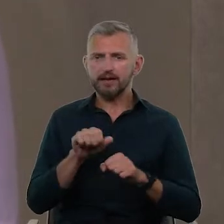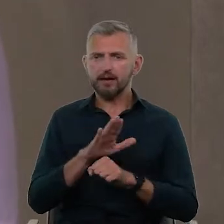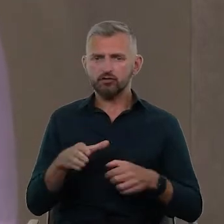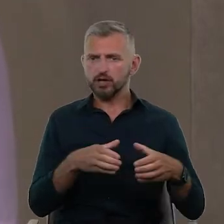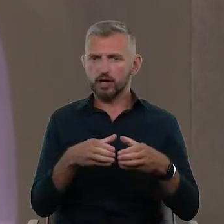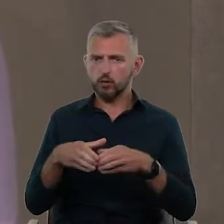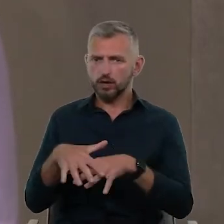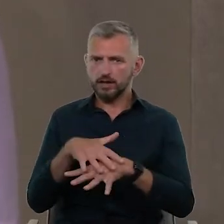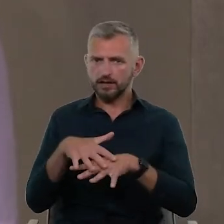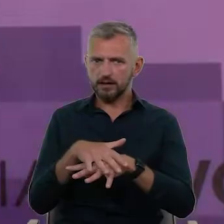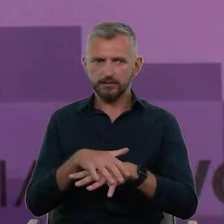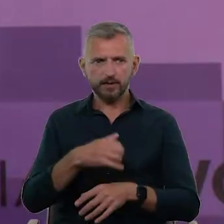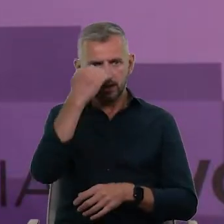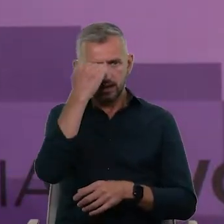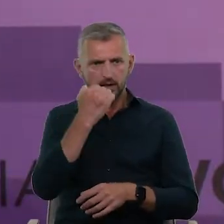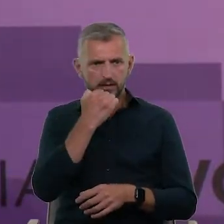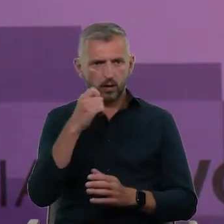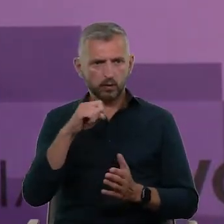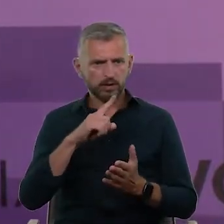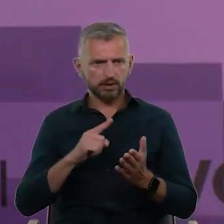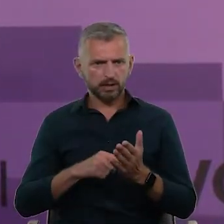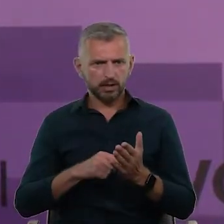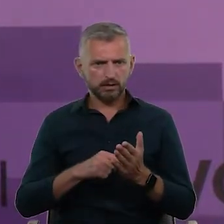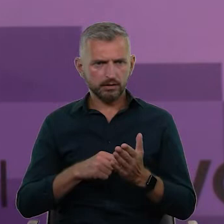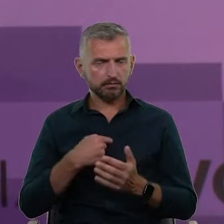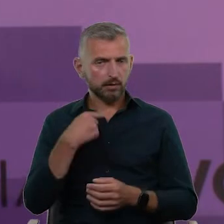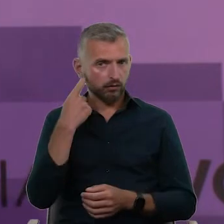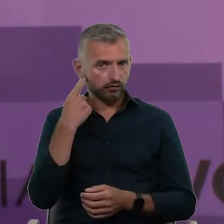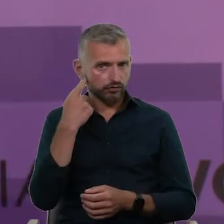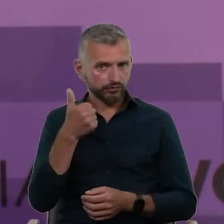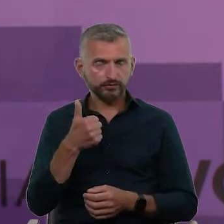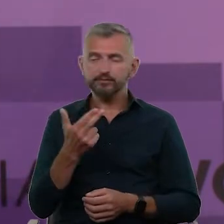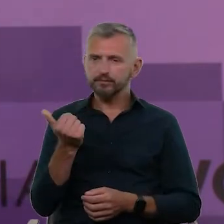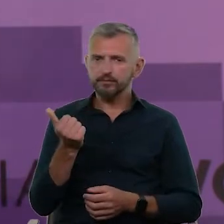населення? Дякую за питання. Чи не чути? Так.